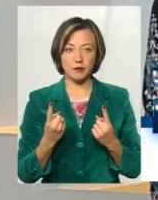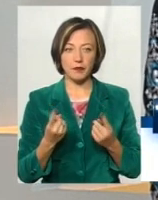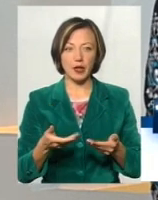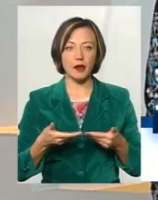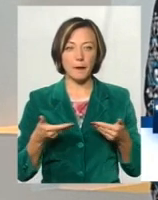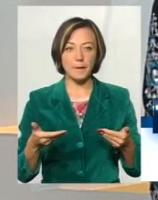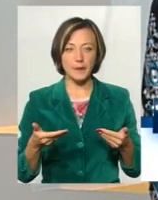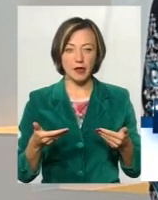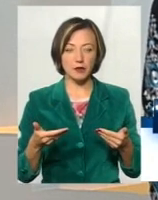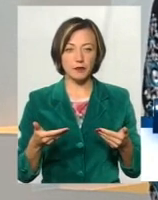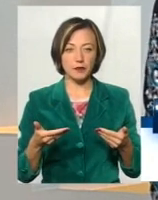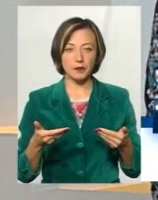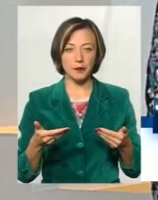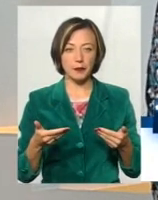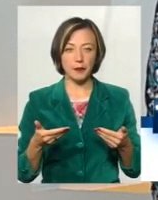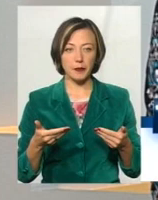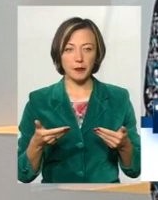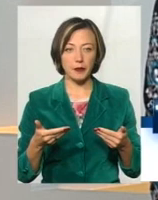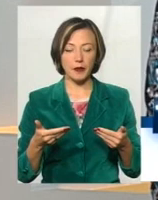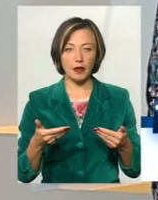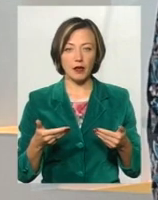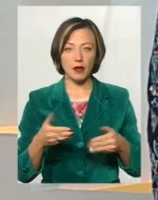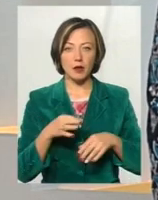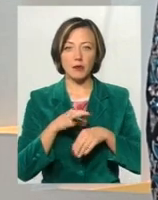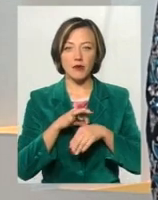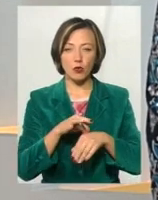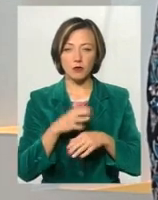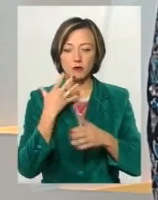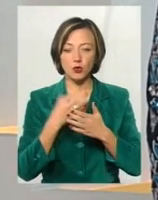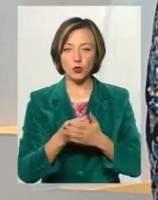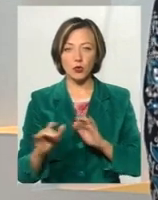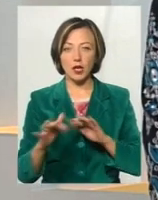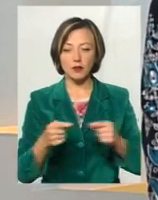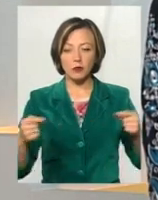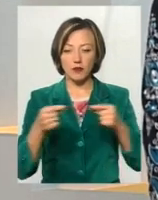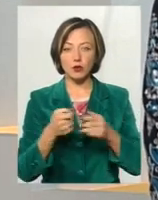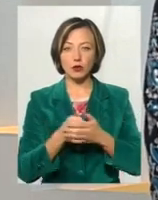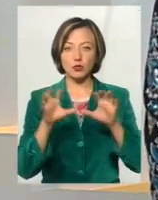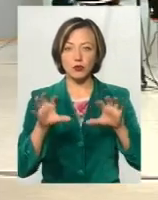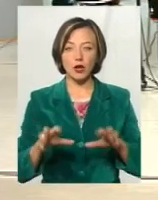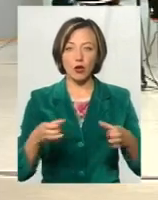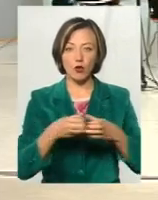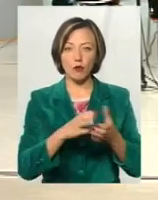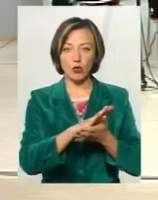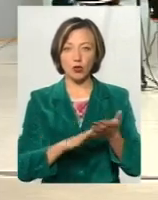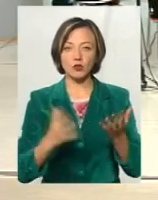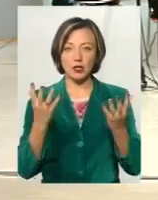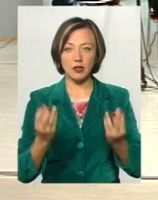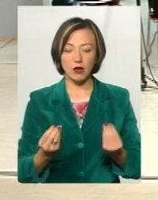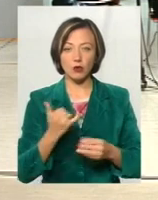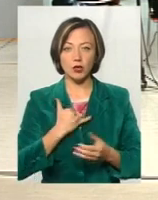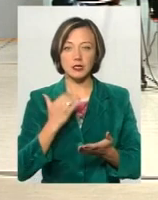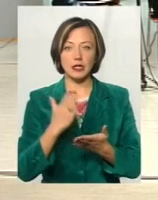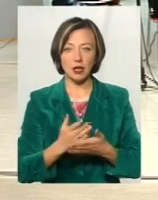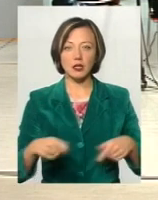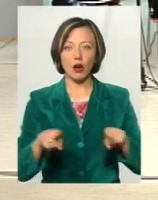Ми приводимо свою діяльність у відповідність до чинного законодавства. Групи продовженого дня в нас є,